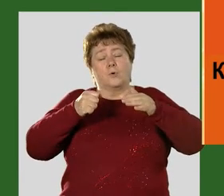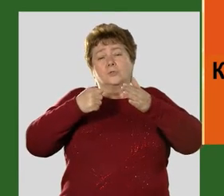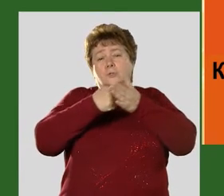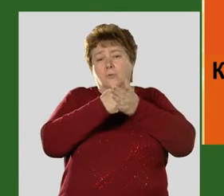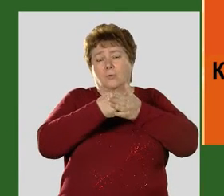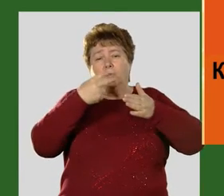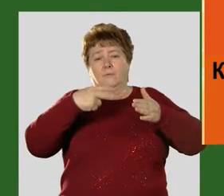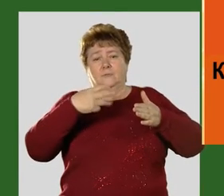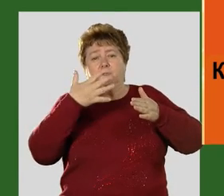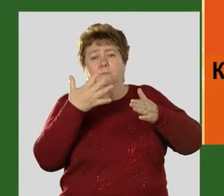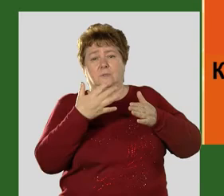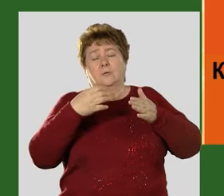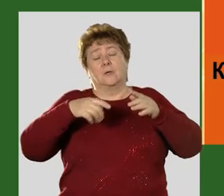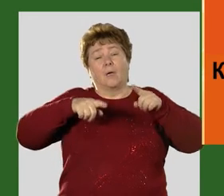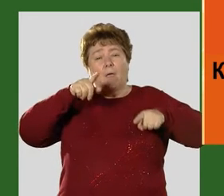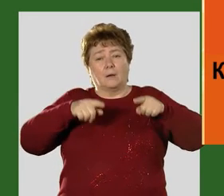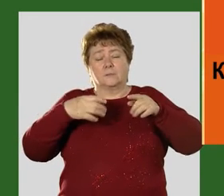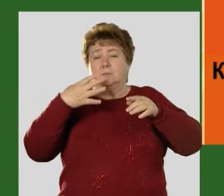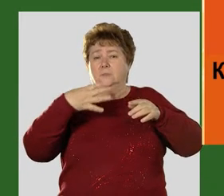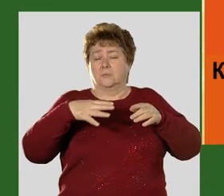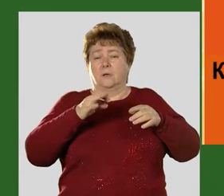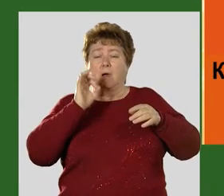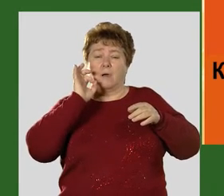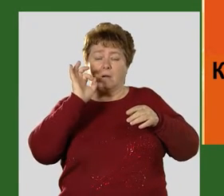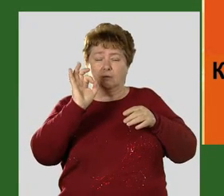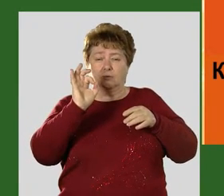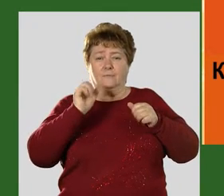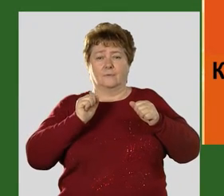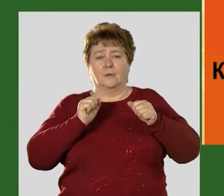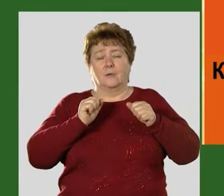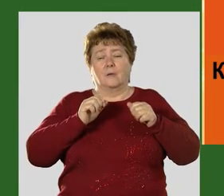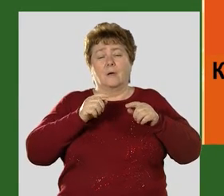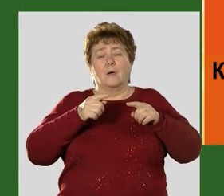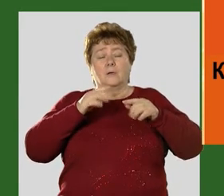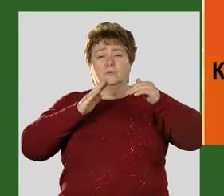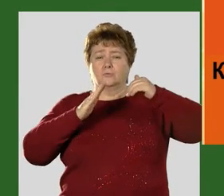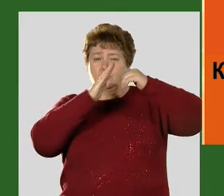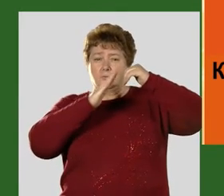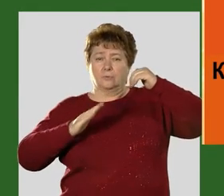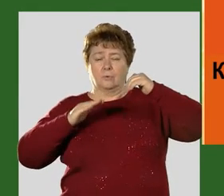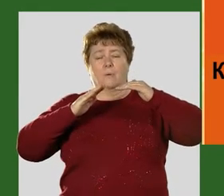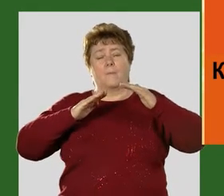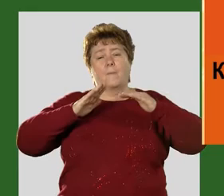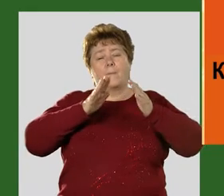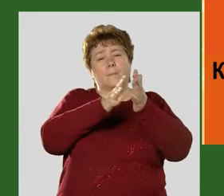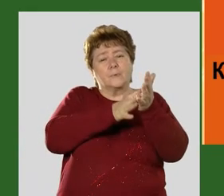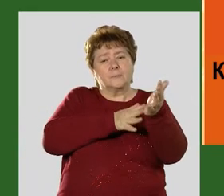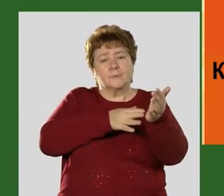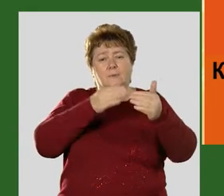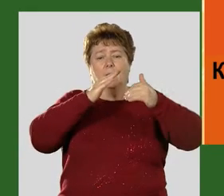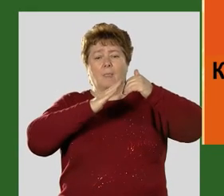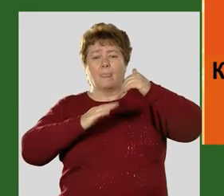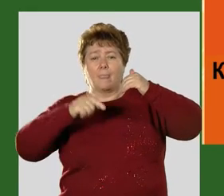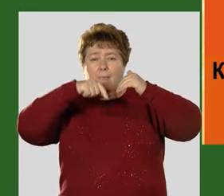достигать 25, а иногда даже 40 градусов. По этим склонам постепенно на дно